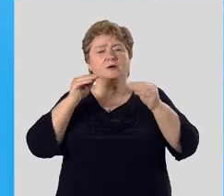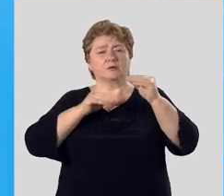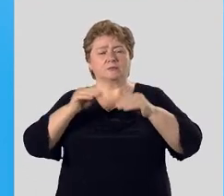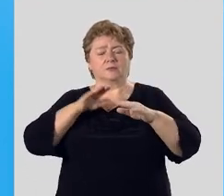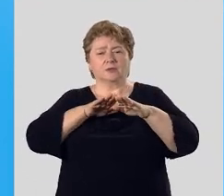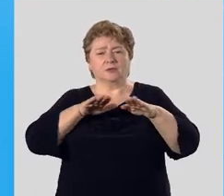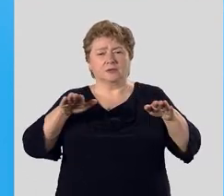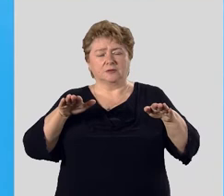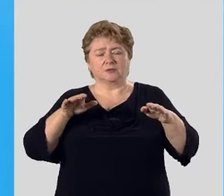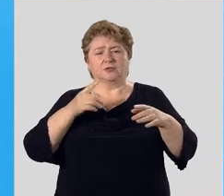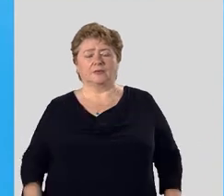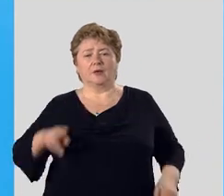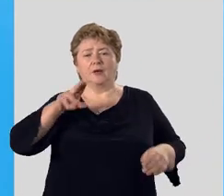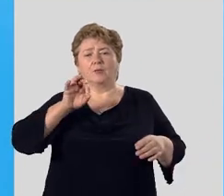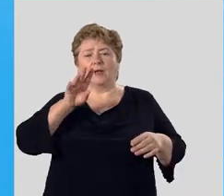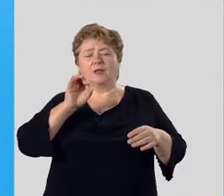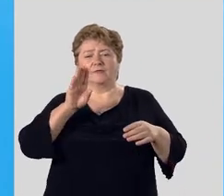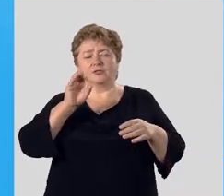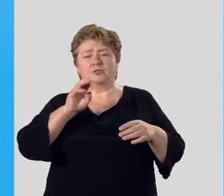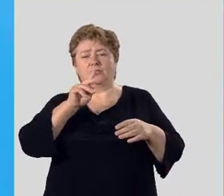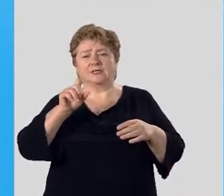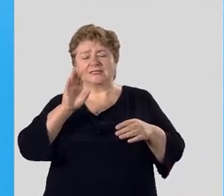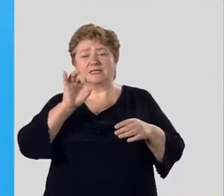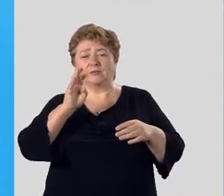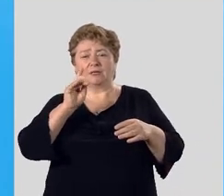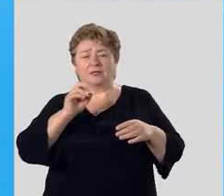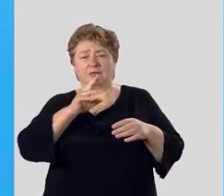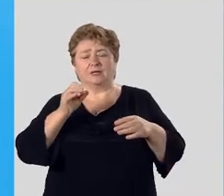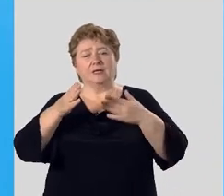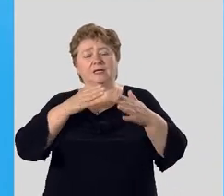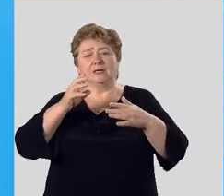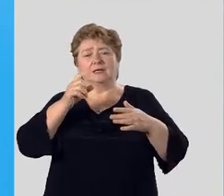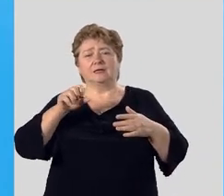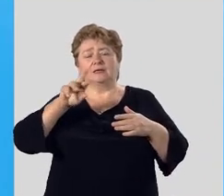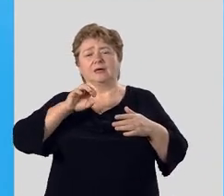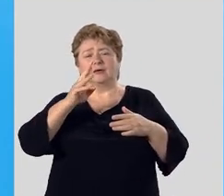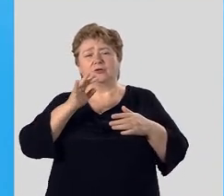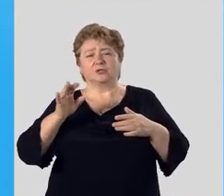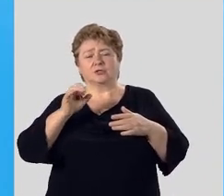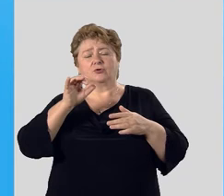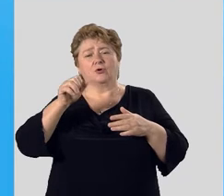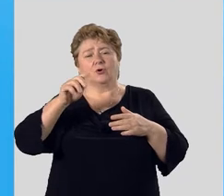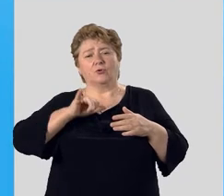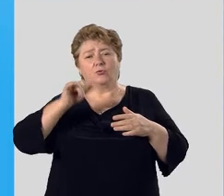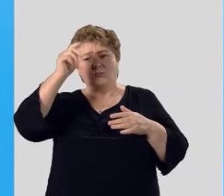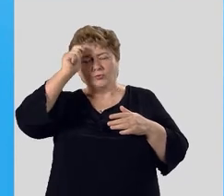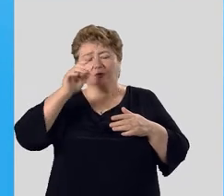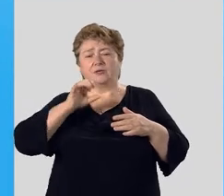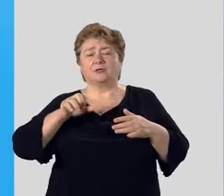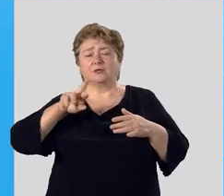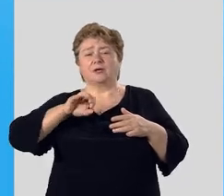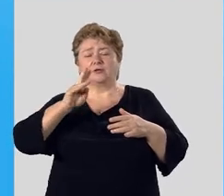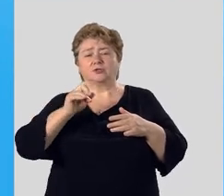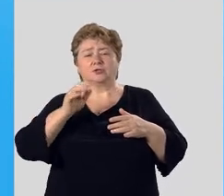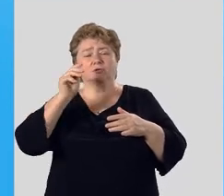содержание в крови. Половые железы, семенники или яички у мужчин и яичники